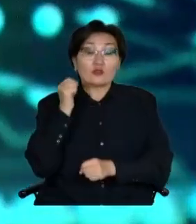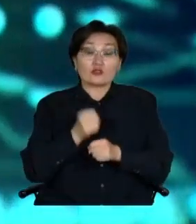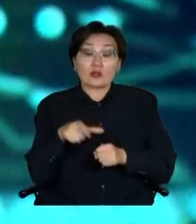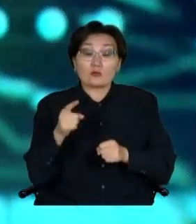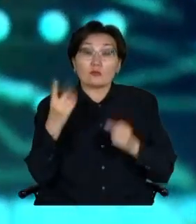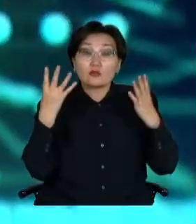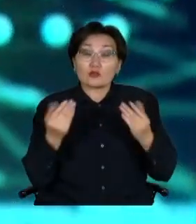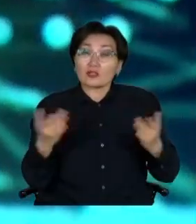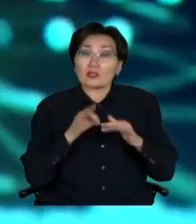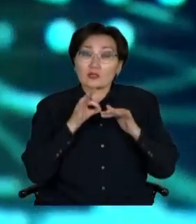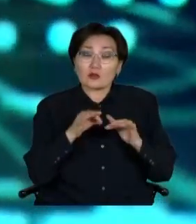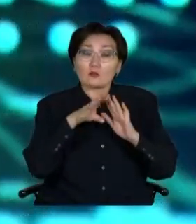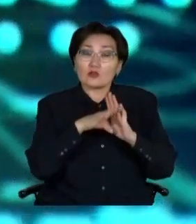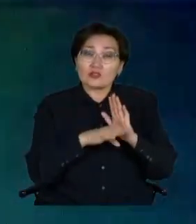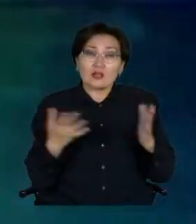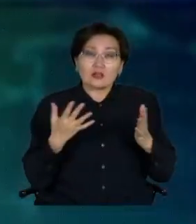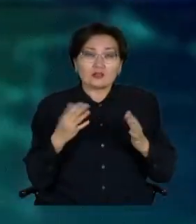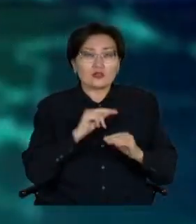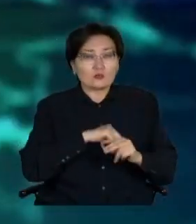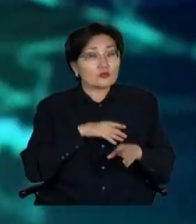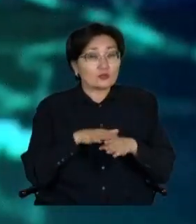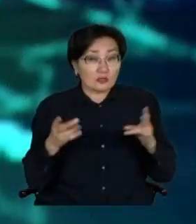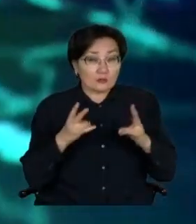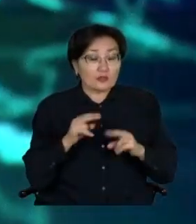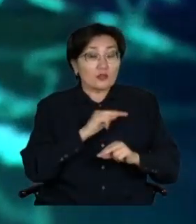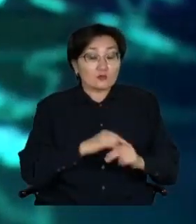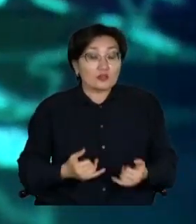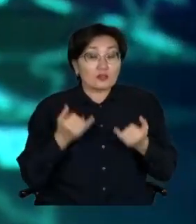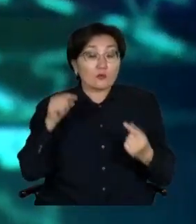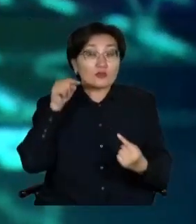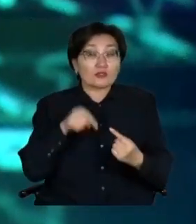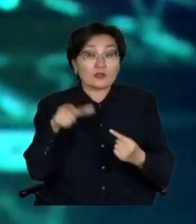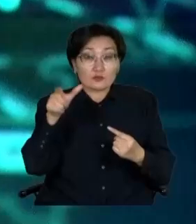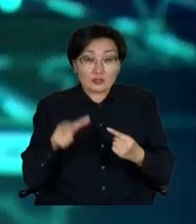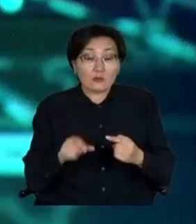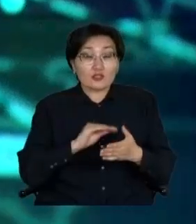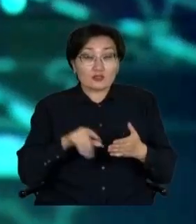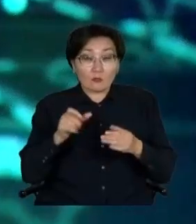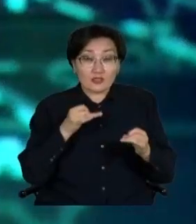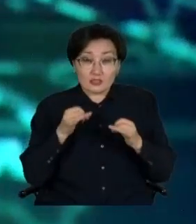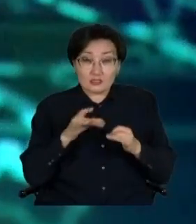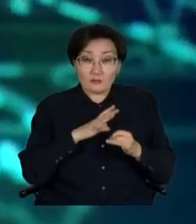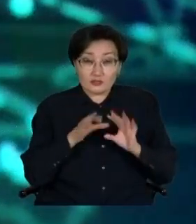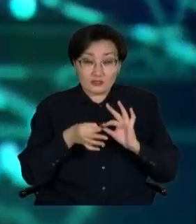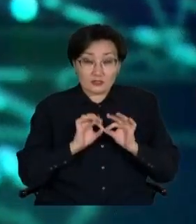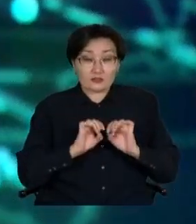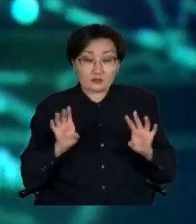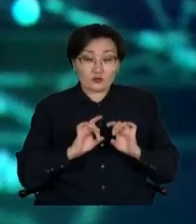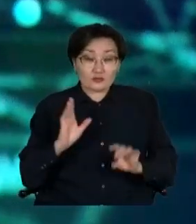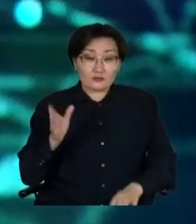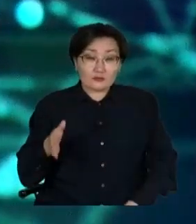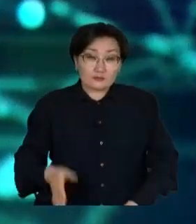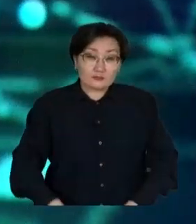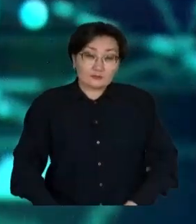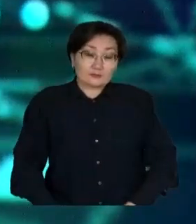бір күні қалай өтеді? Күн тәртібінде не қамтылады? Қызметі құрметке лайық жанның бірімен әріптесім тілдесіп қайтқан еді. Жалғасын сюжеттен